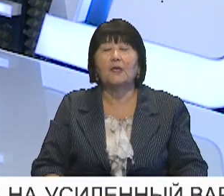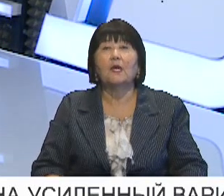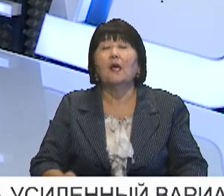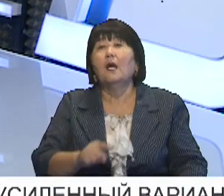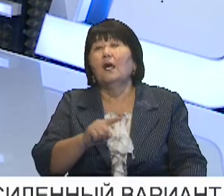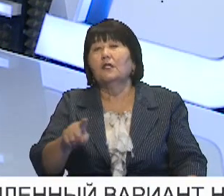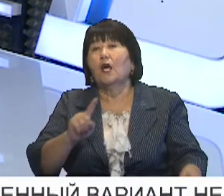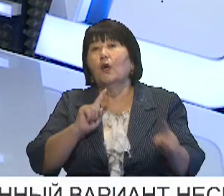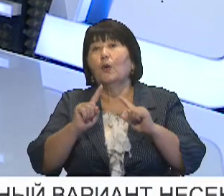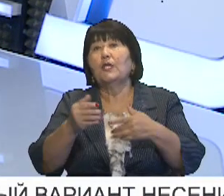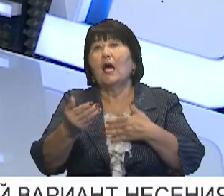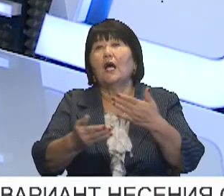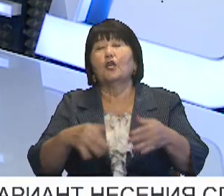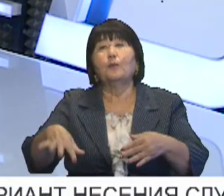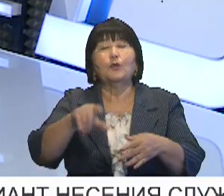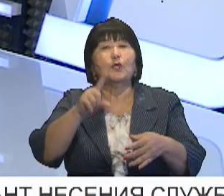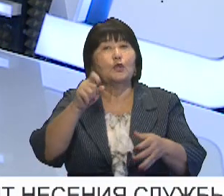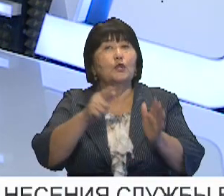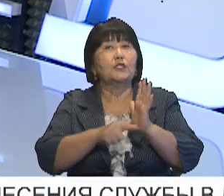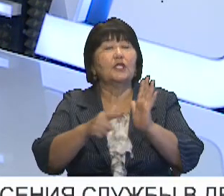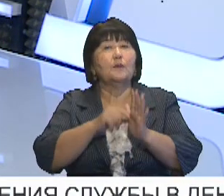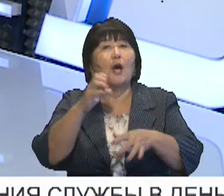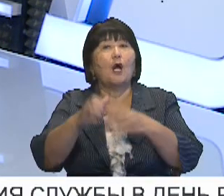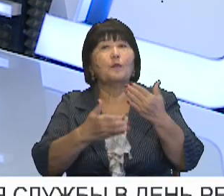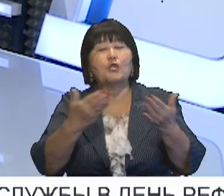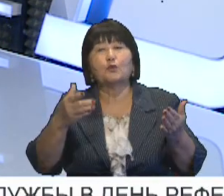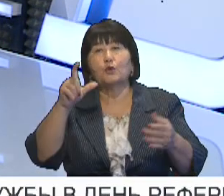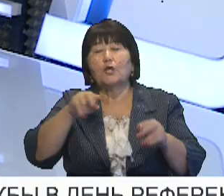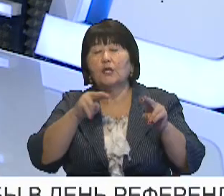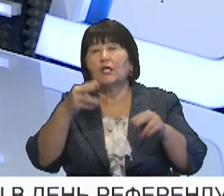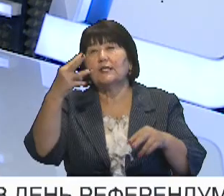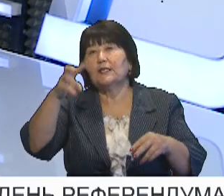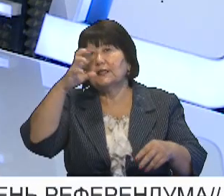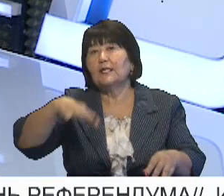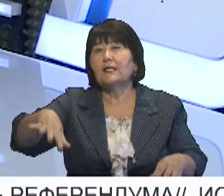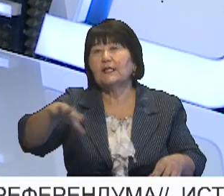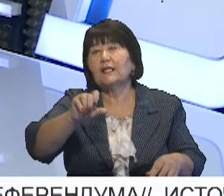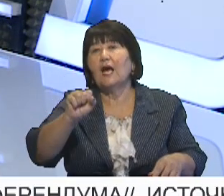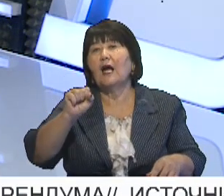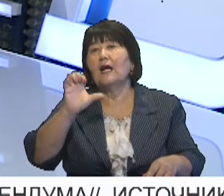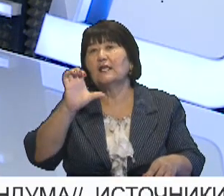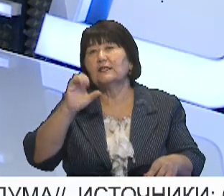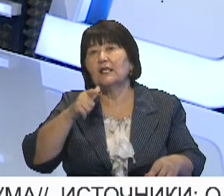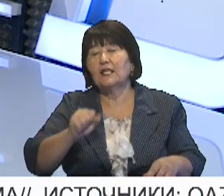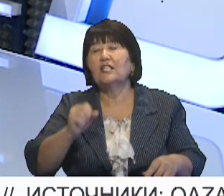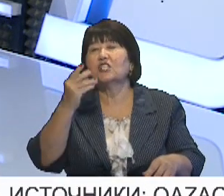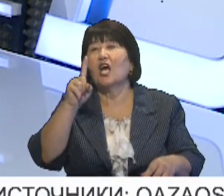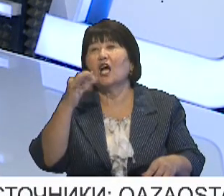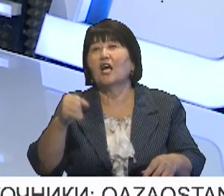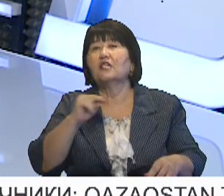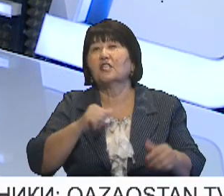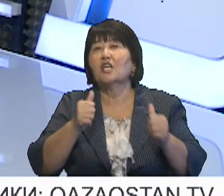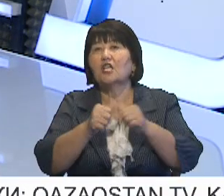За ходом референдума в стране наблюдает 177 международных наблюдателей из 30 стран, а также от СНГ, Шанхайской организации